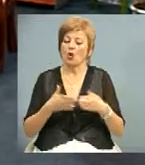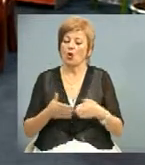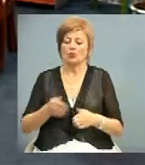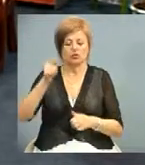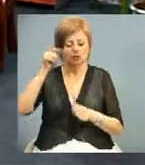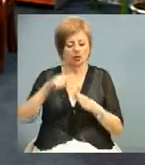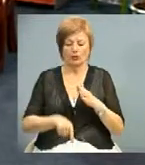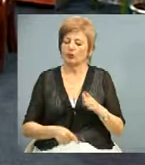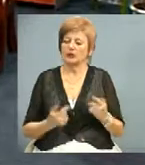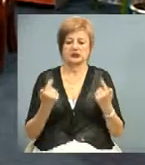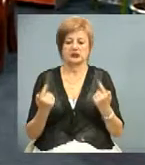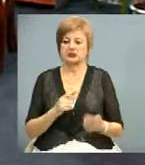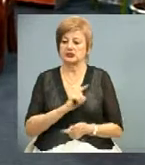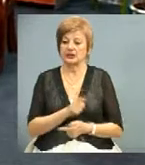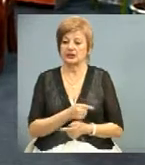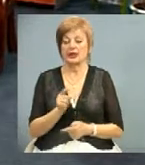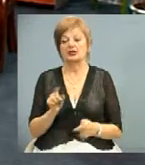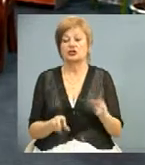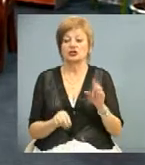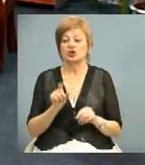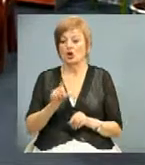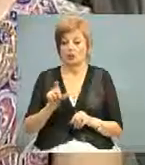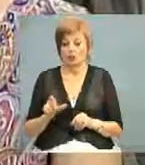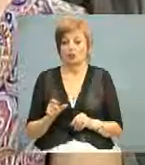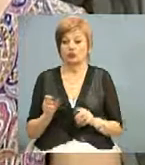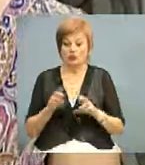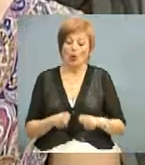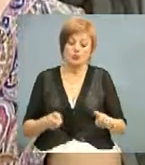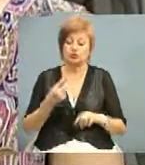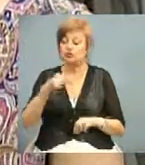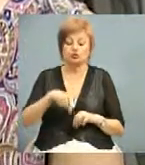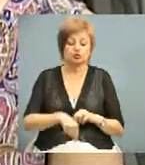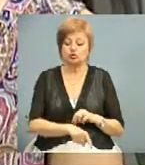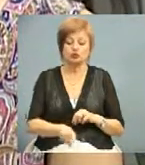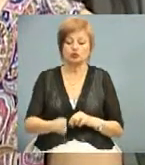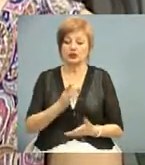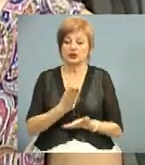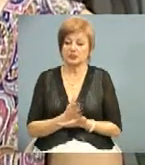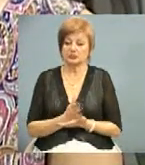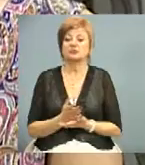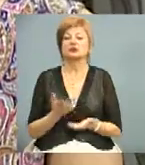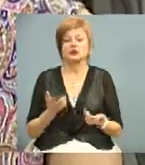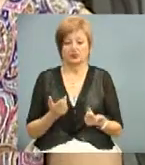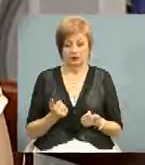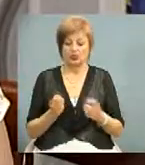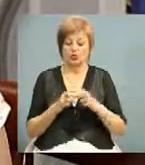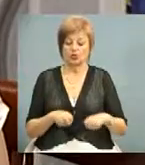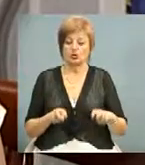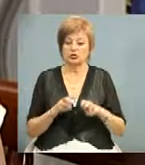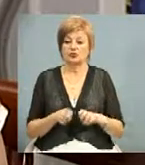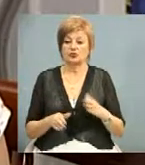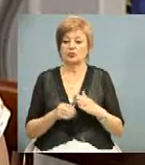глибина таща, так? Так. А як ти гадаєш, люди ж, напевно, теж досліджують, що ж там на дні океану знаходиться? Ну, досліджують з